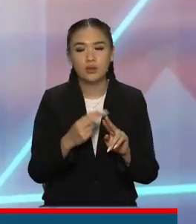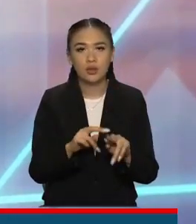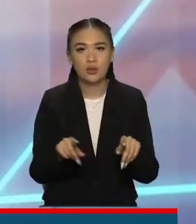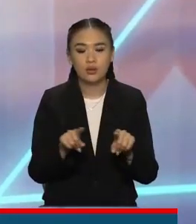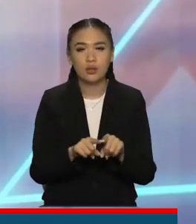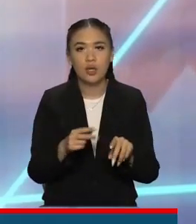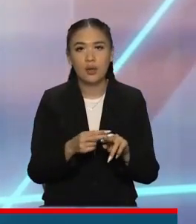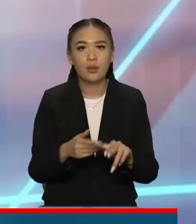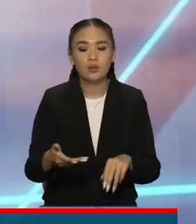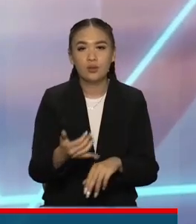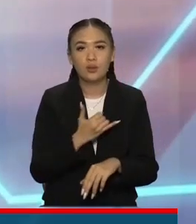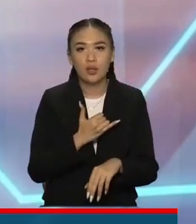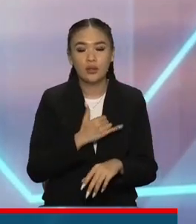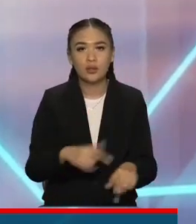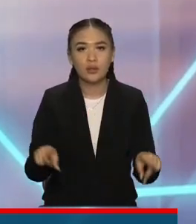Бірақ біздегі мынандай